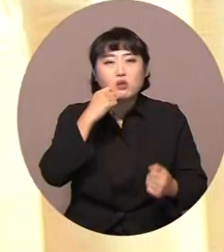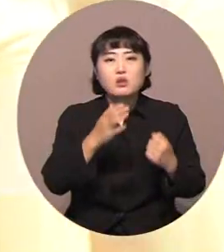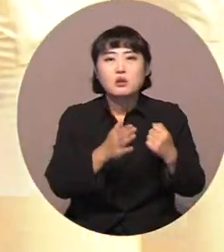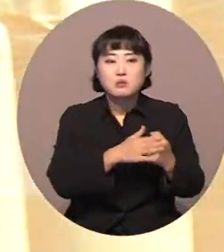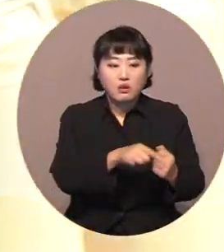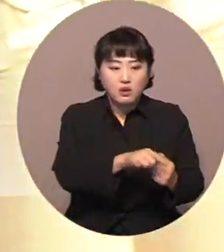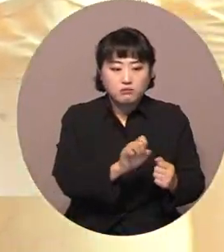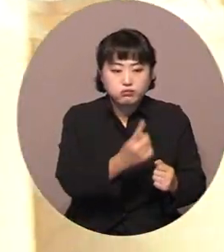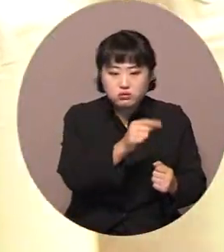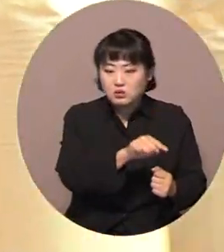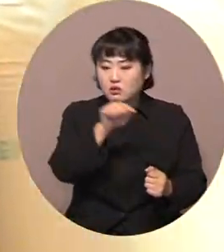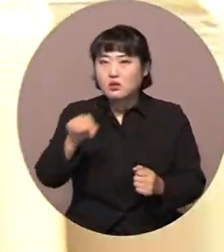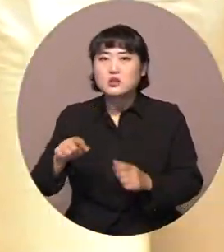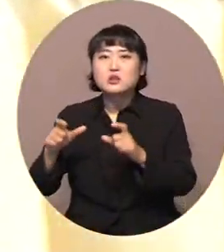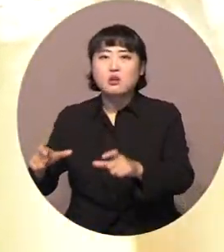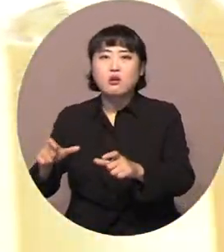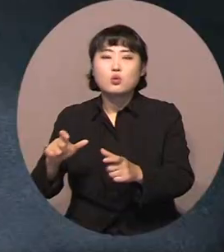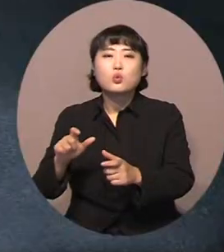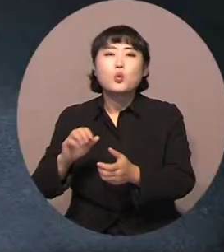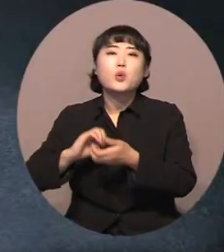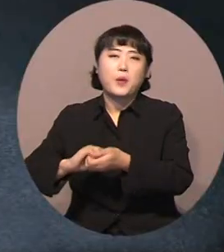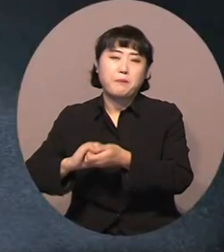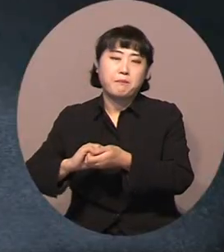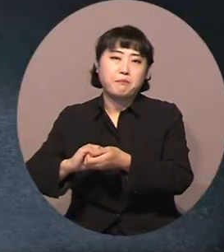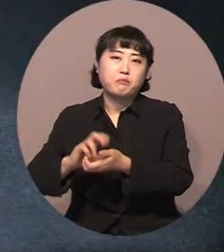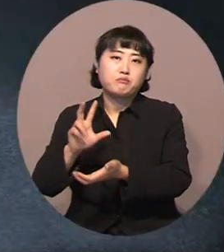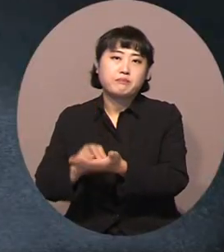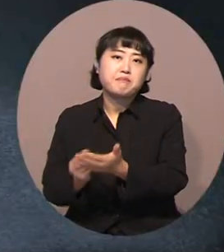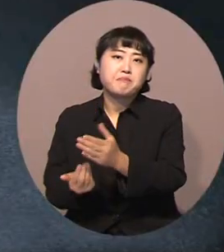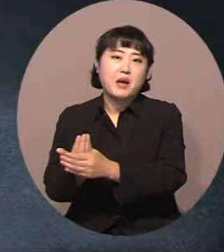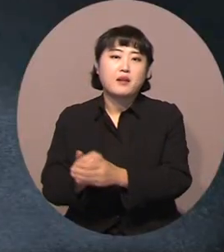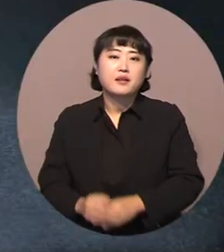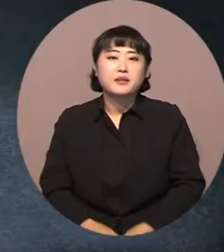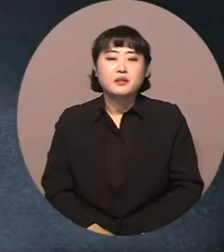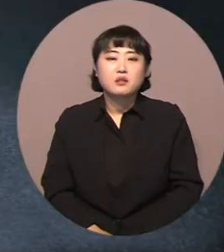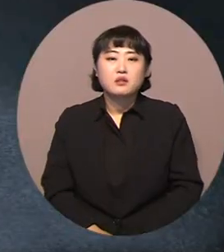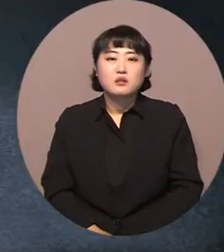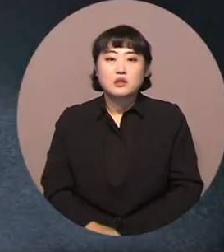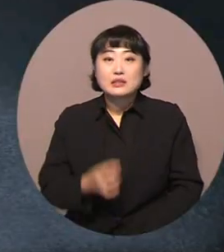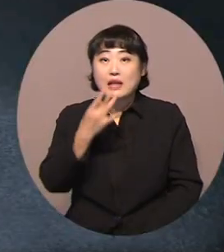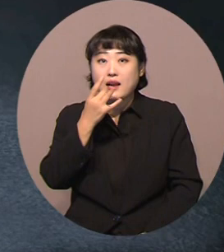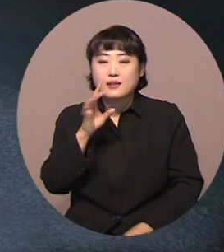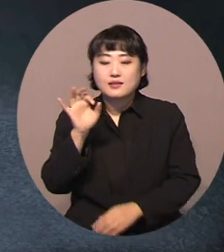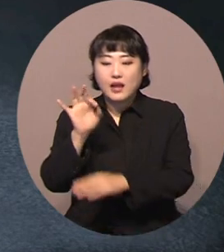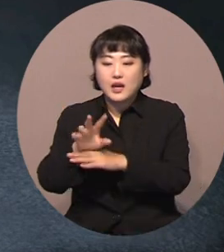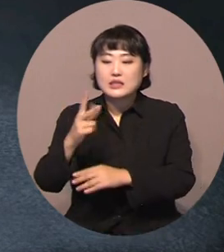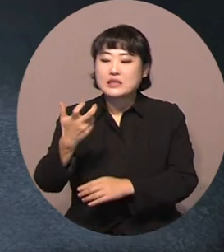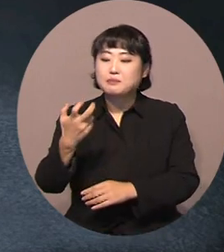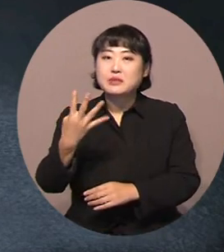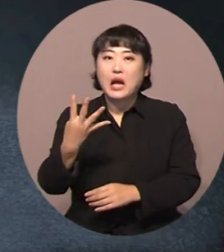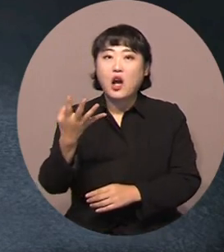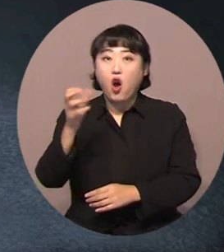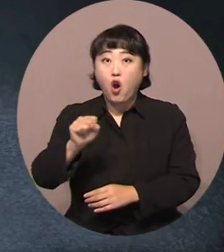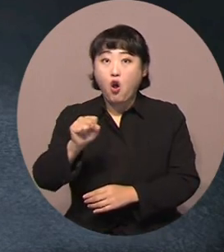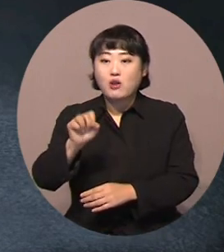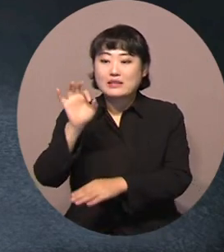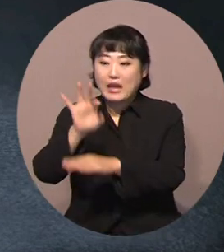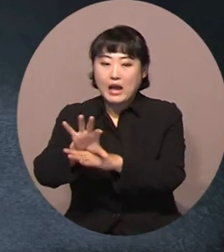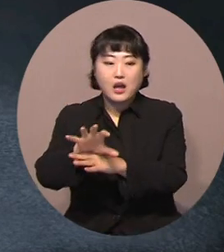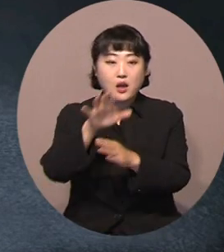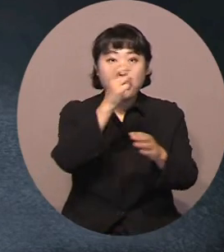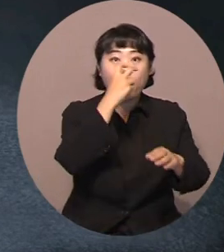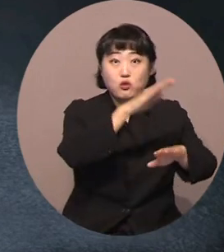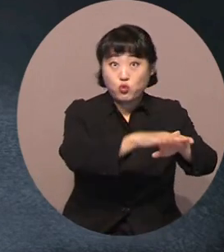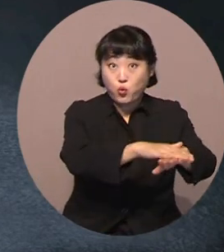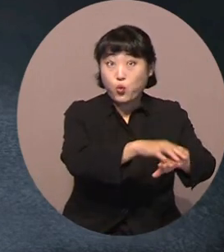불똥이 지역 농협으로까지 번졌습니다. 지난해 홍성 서부농협이 수매한 쌀 74억 원어치를 보관해온 천수만